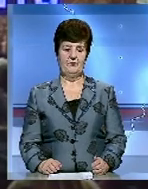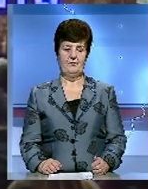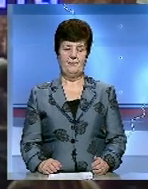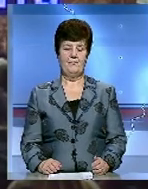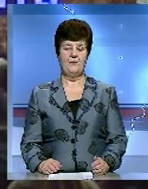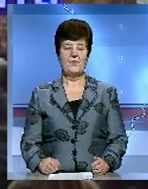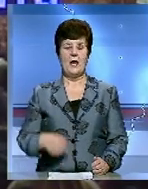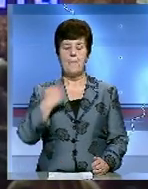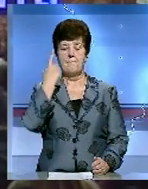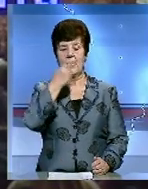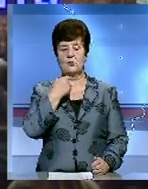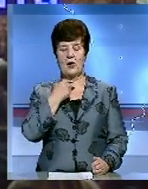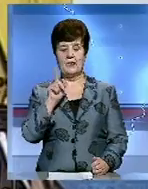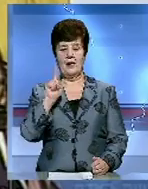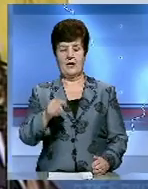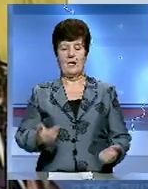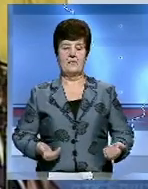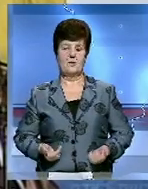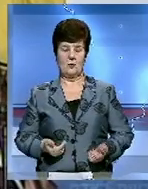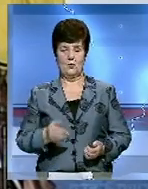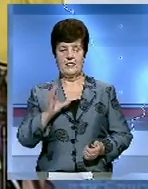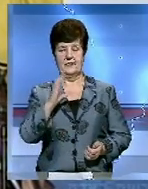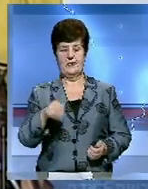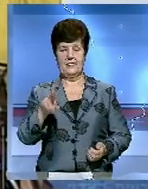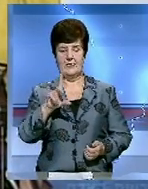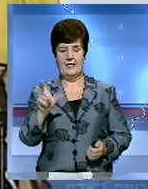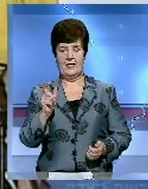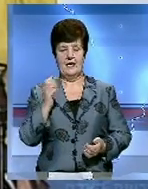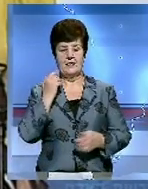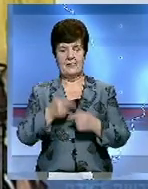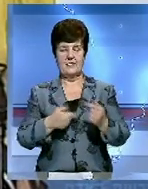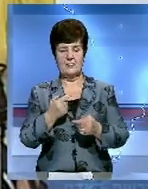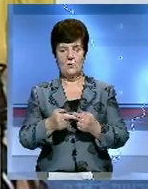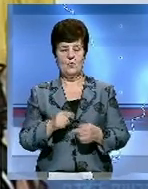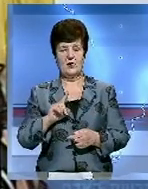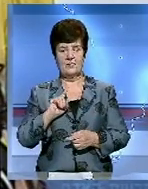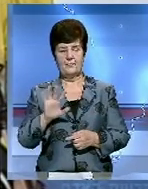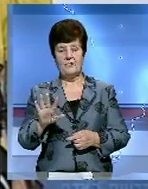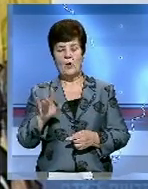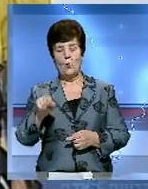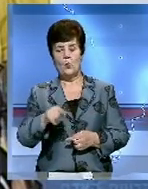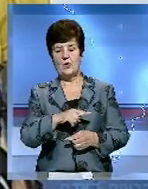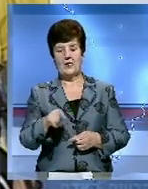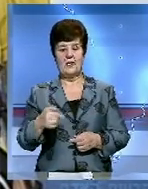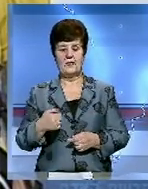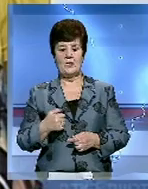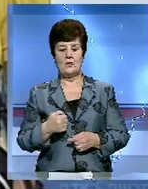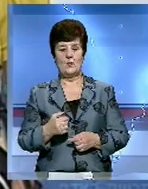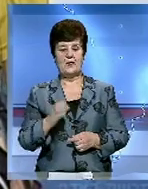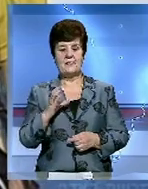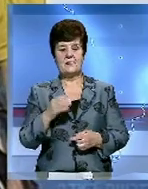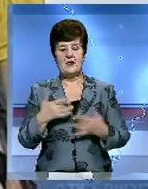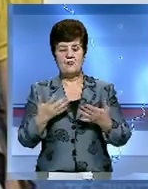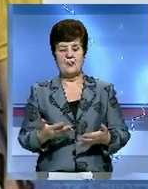Persoanele care trăiesc cu HIV-SIDA deseori sunt stigmatizate, iar unii dintre noi se jenează să facă un simplu test